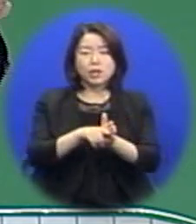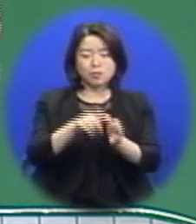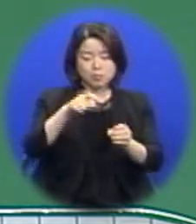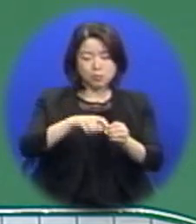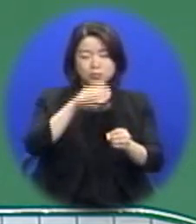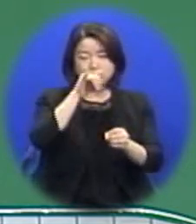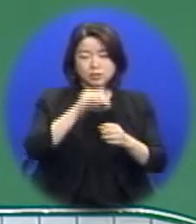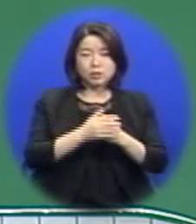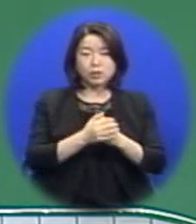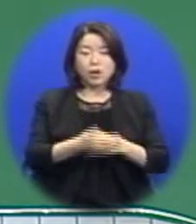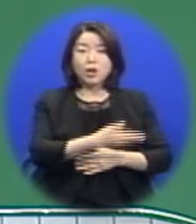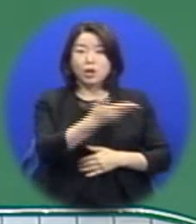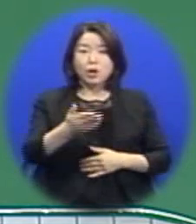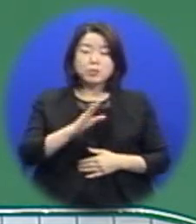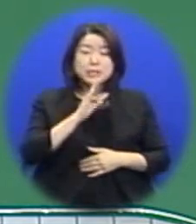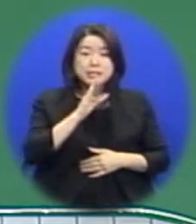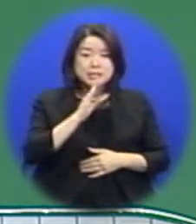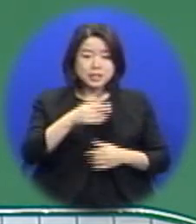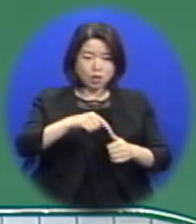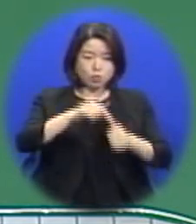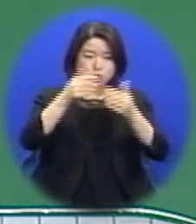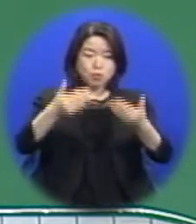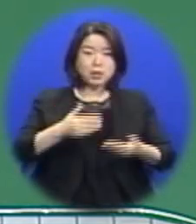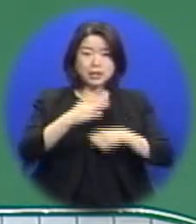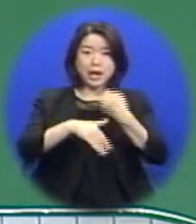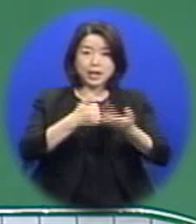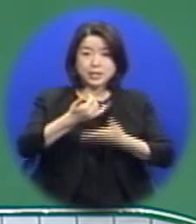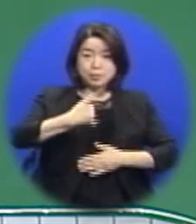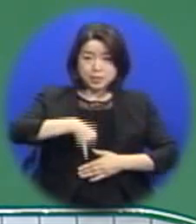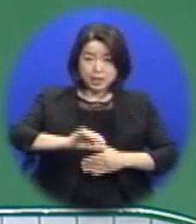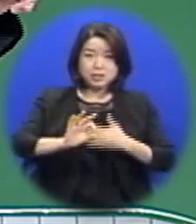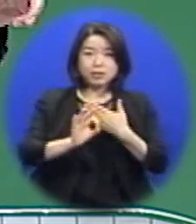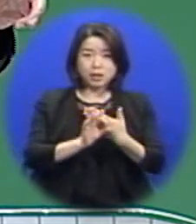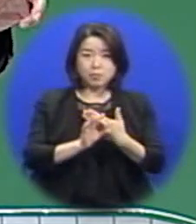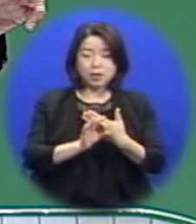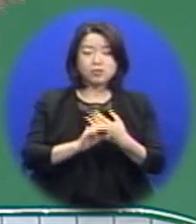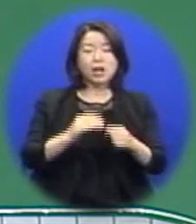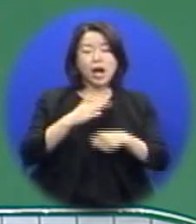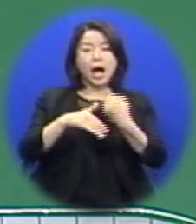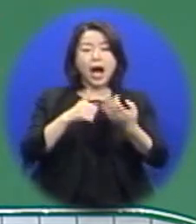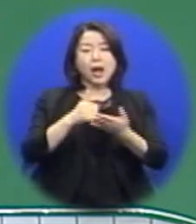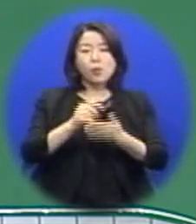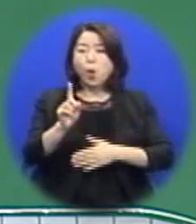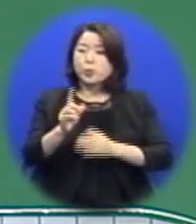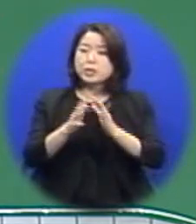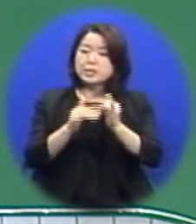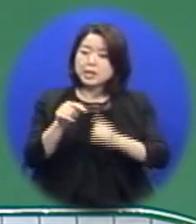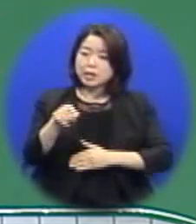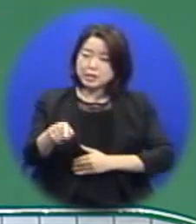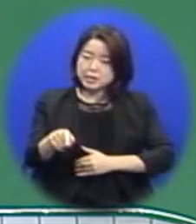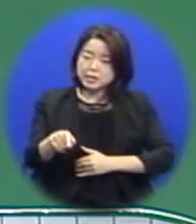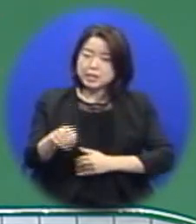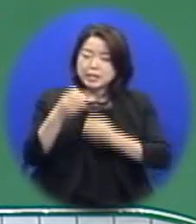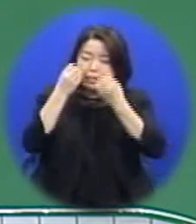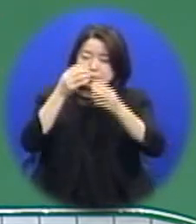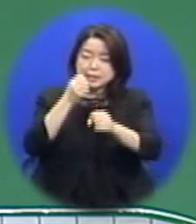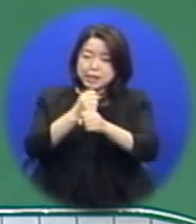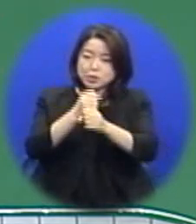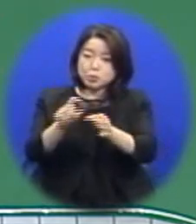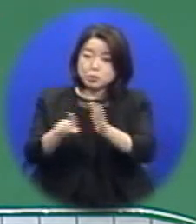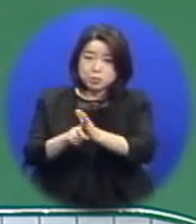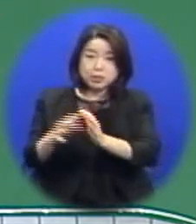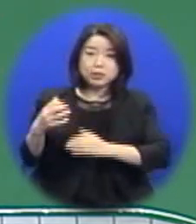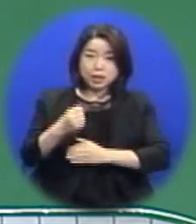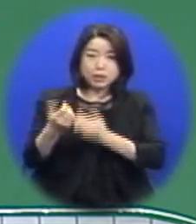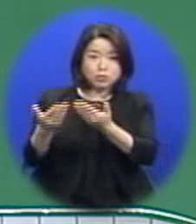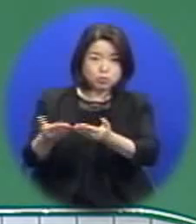여러분이 진정으로 구원받은 하나님의 자녀라면 하나님은 어떤 사람에게는 이런 창조의 믿음을 갖게 하고 어떤